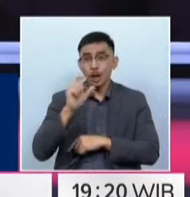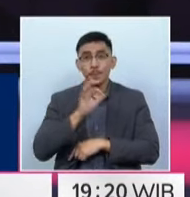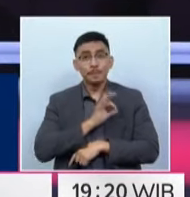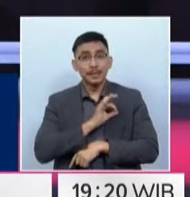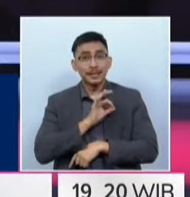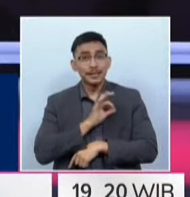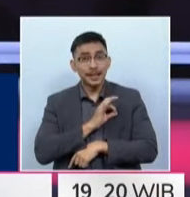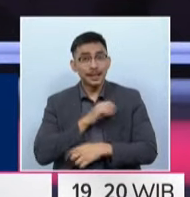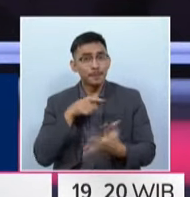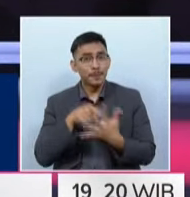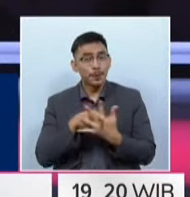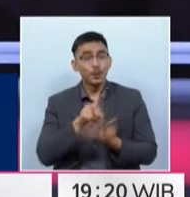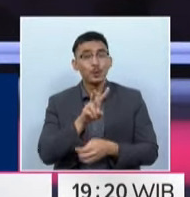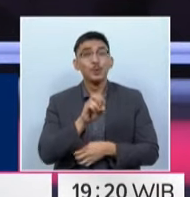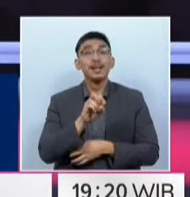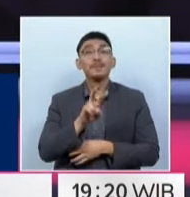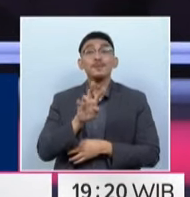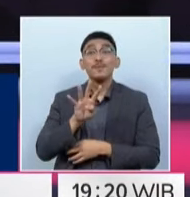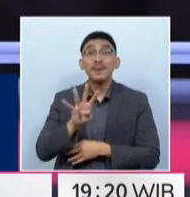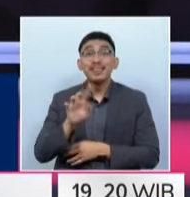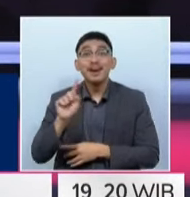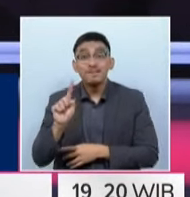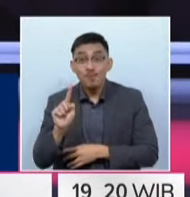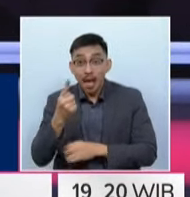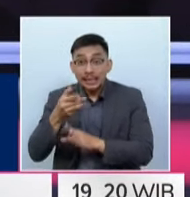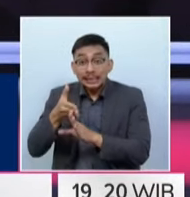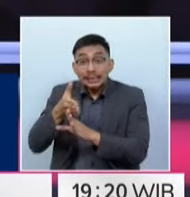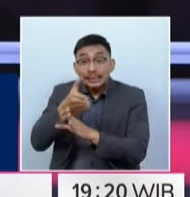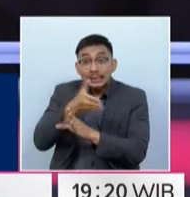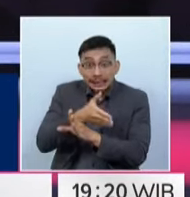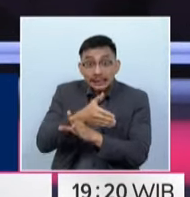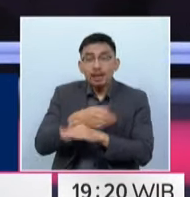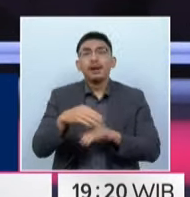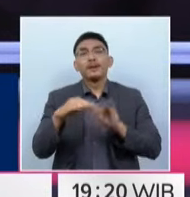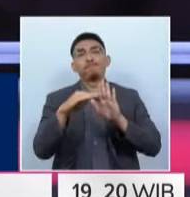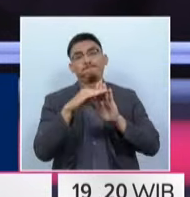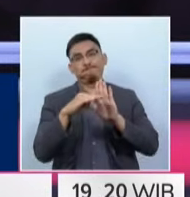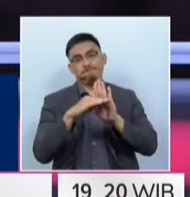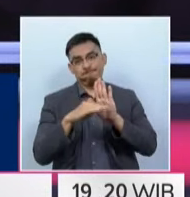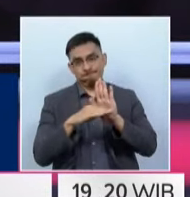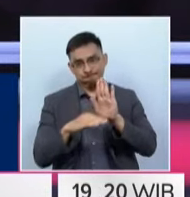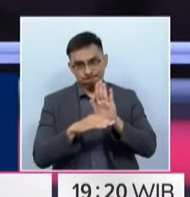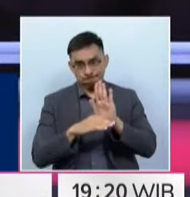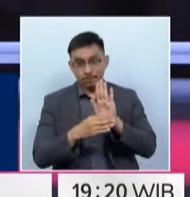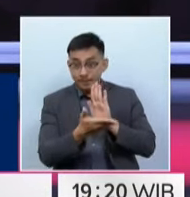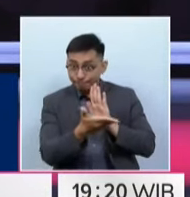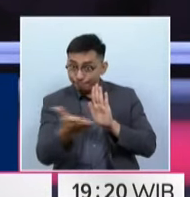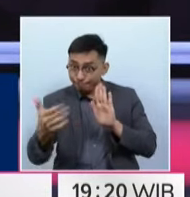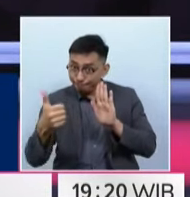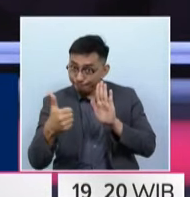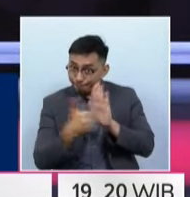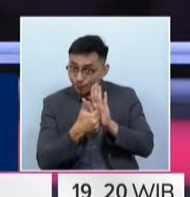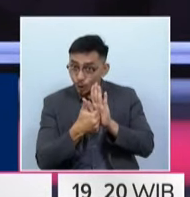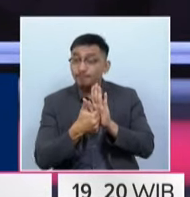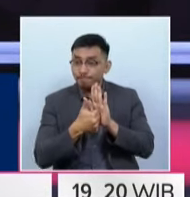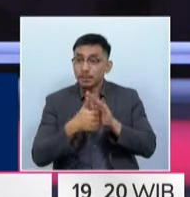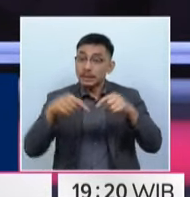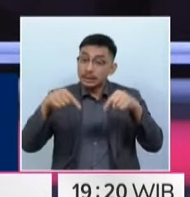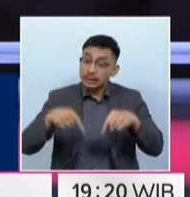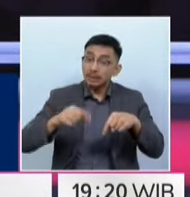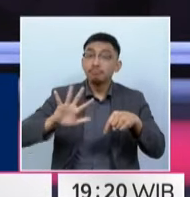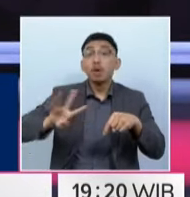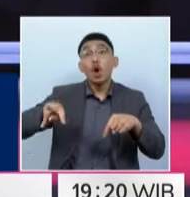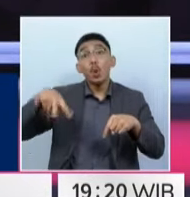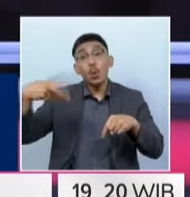tata tertib yang harus ditaati baik oleh hadirin yang ada di ruangan maupun yang berada di luar dan juga harus